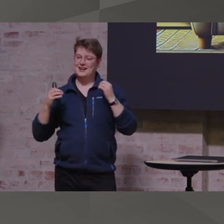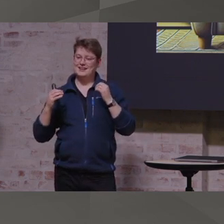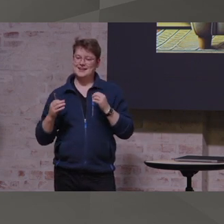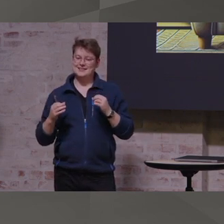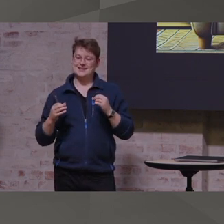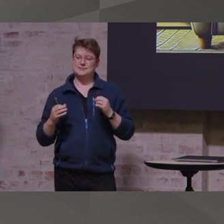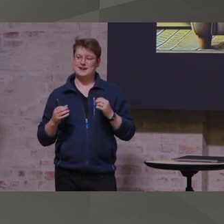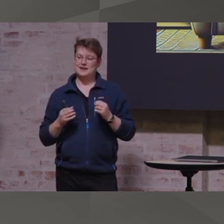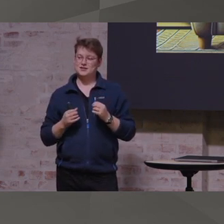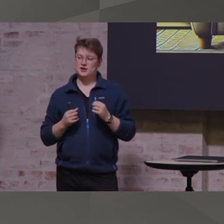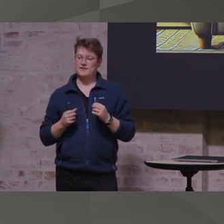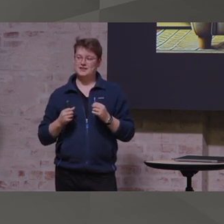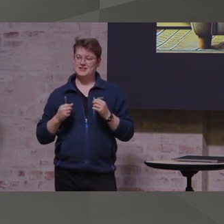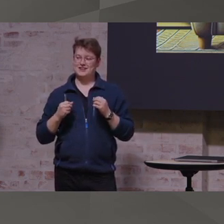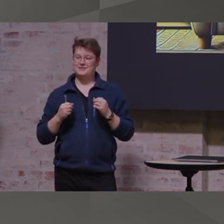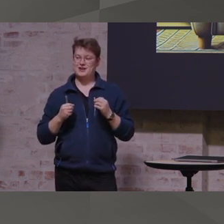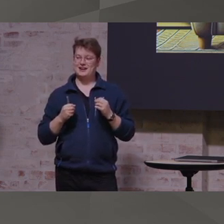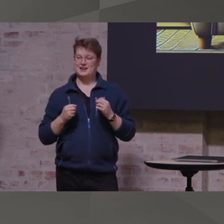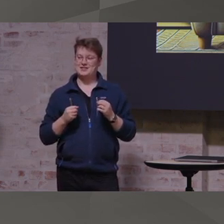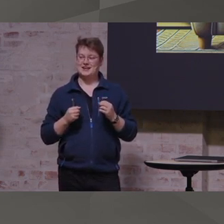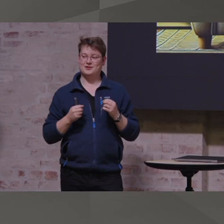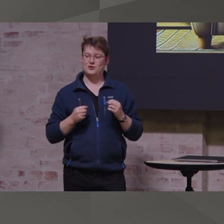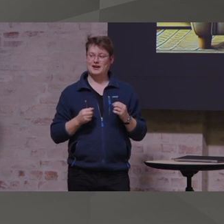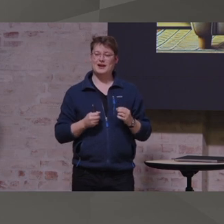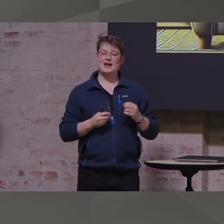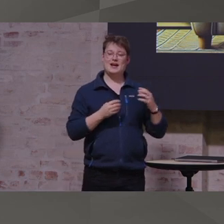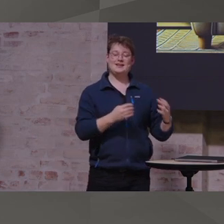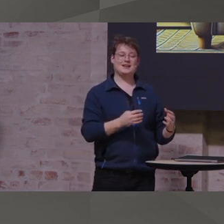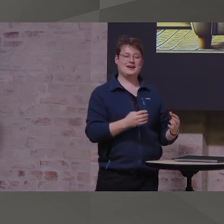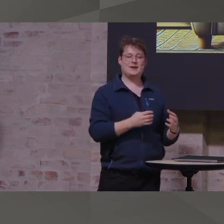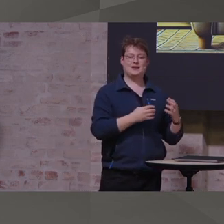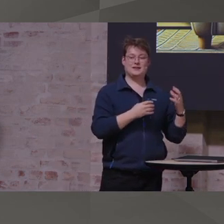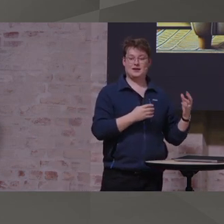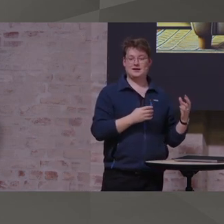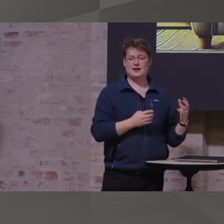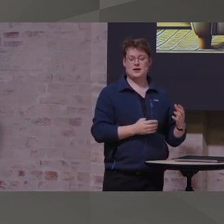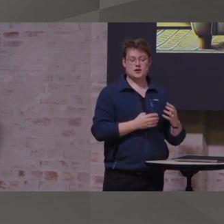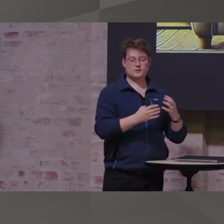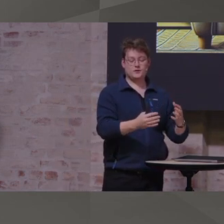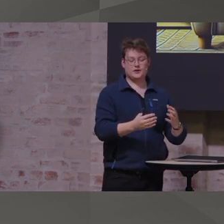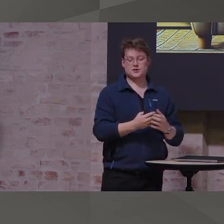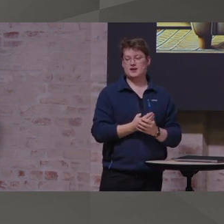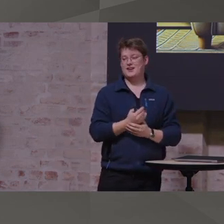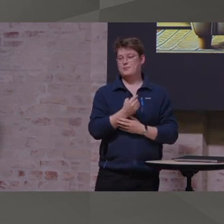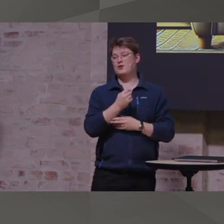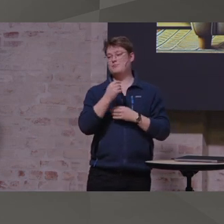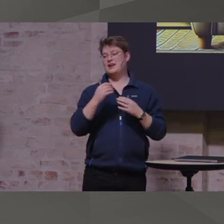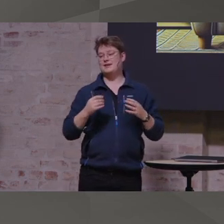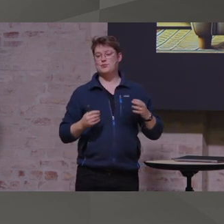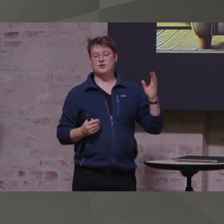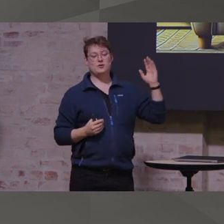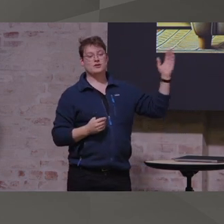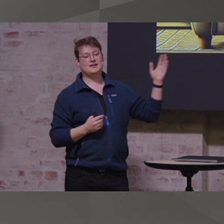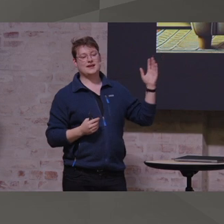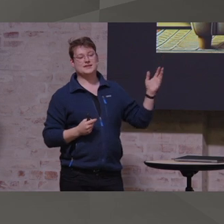prøvd å generere tekst i disse bildene, så har det har fungert ganske dårlig. Endelig, med da DALI 3, så får vi også da på en